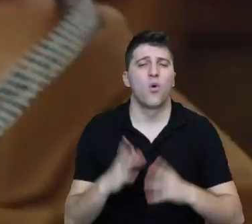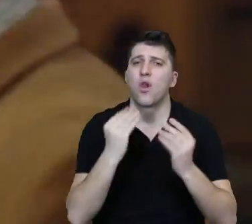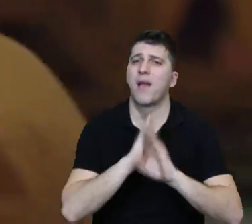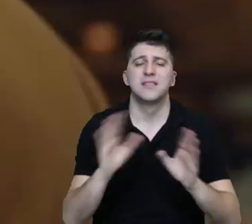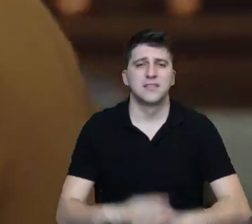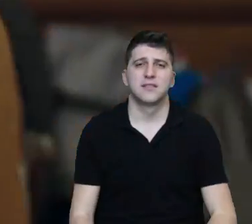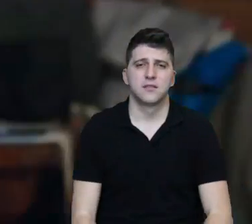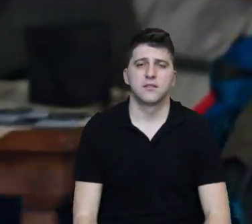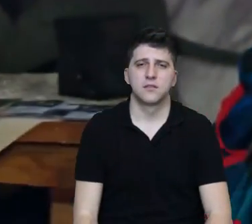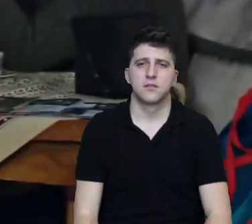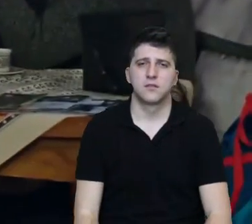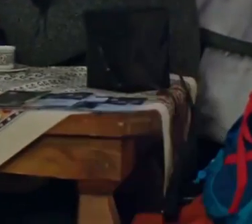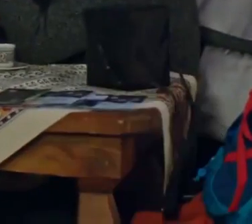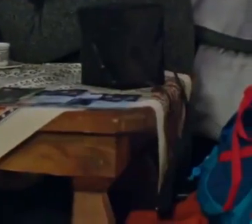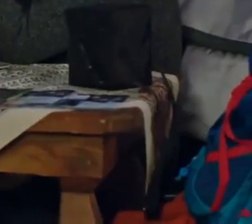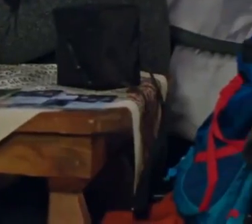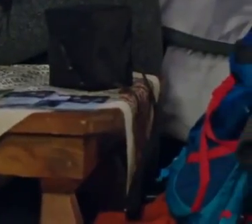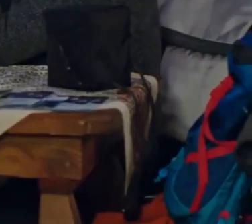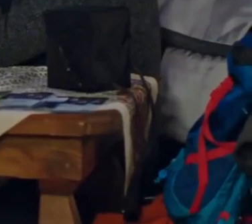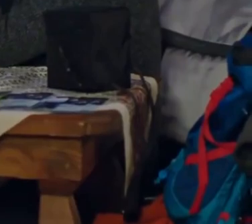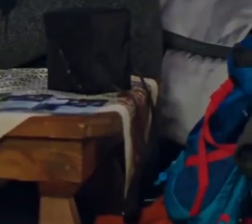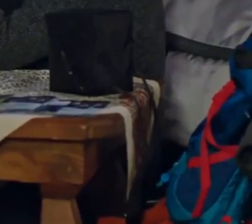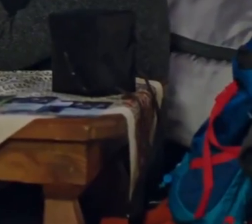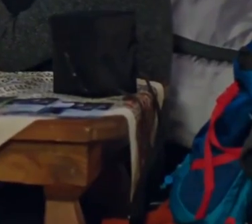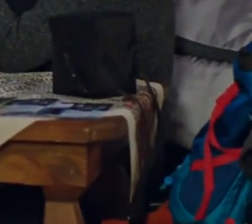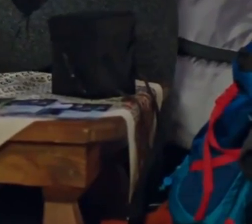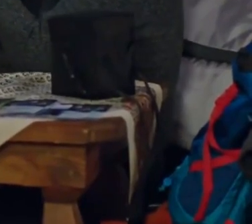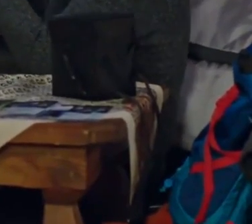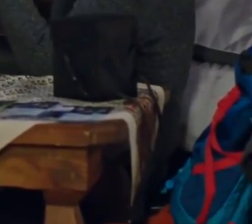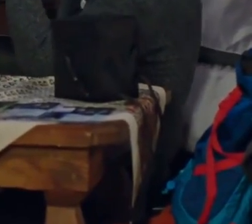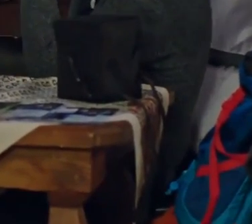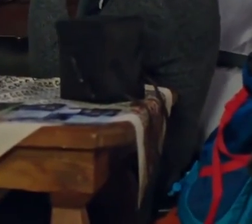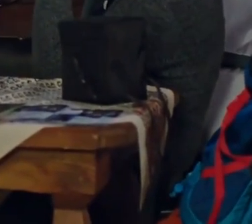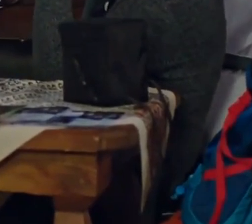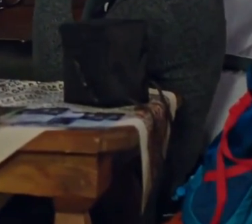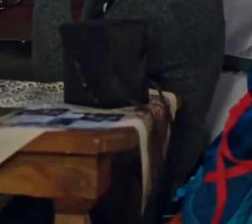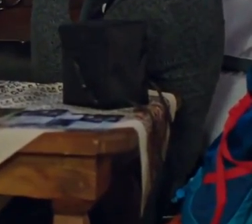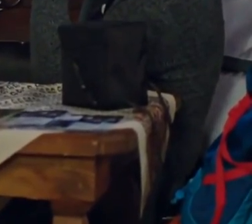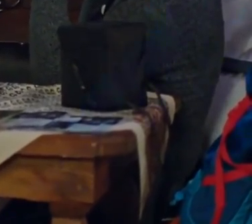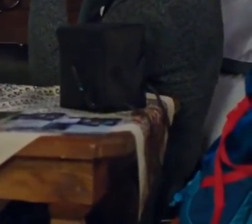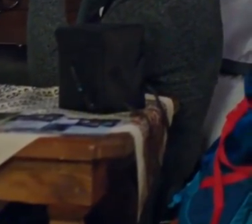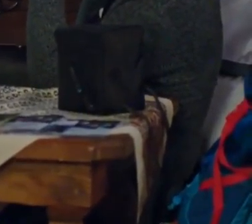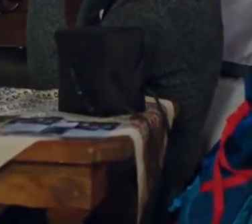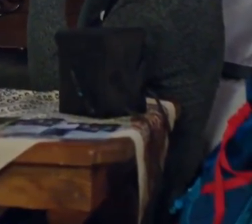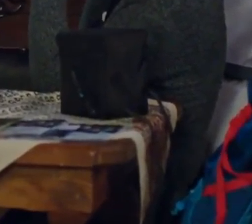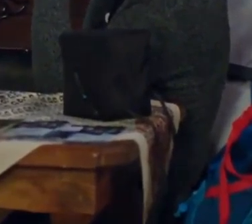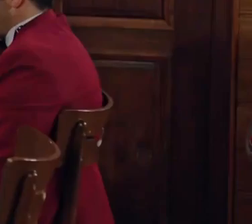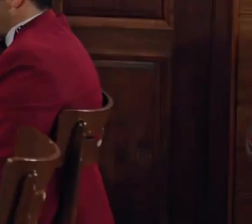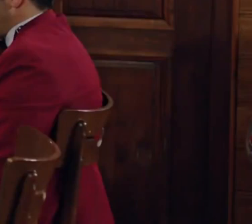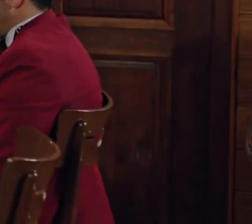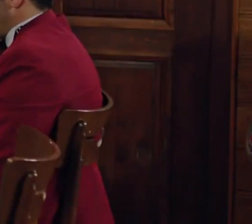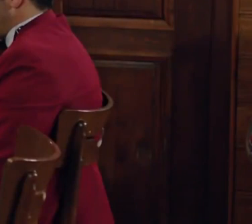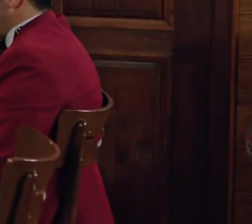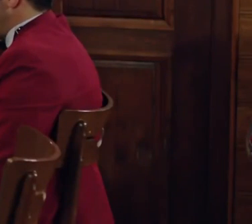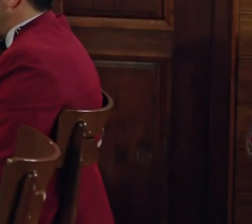barak. Koştura koştura gitti. Kıvırcık sarı saçlı kadın Engin'e sokulmuş, yüzünü tutarak poz verdiriyor.